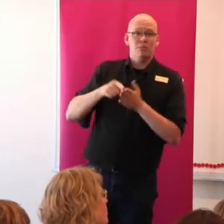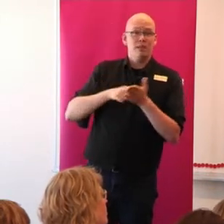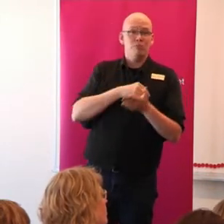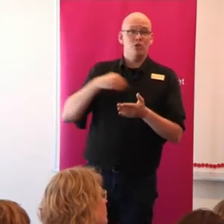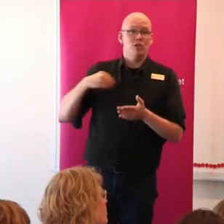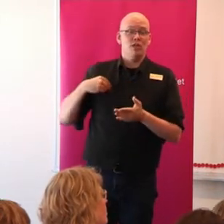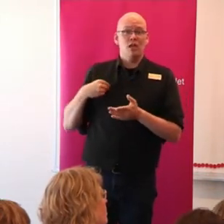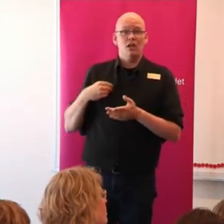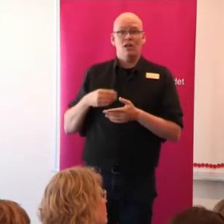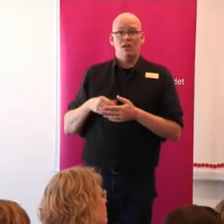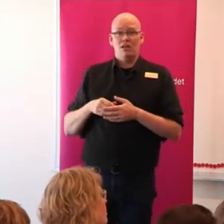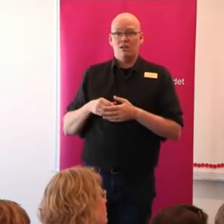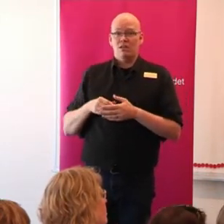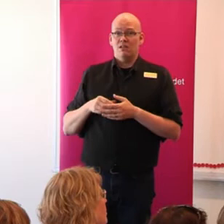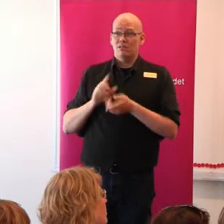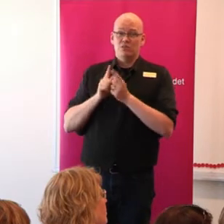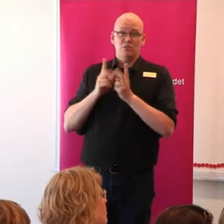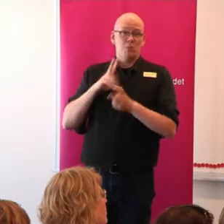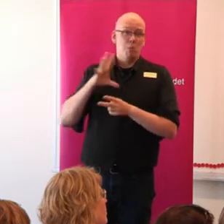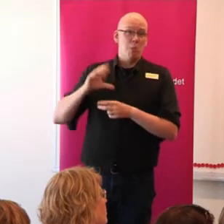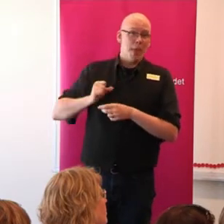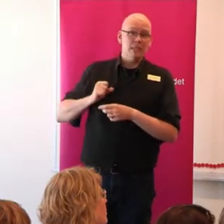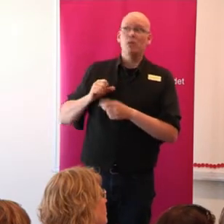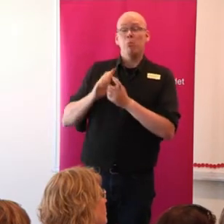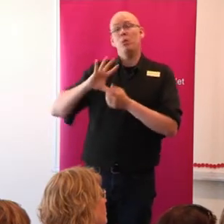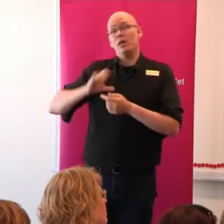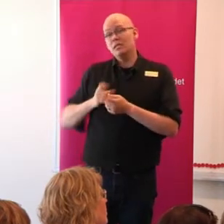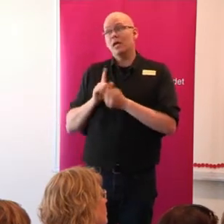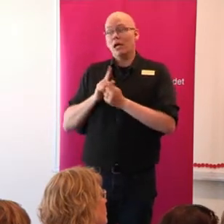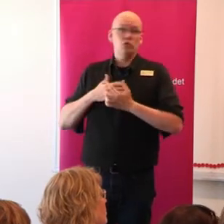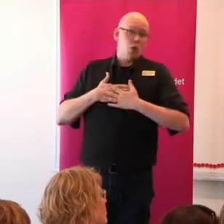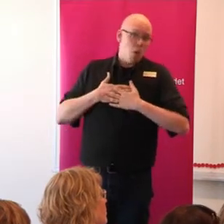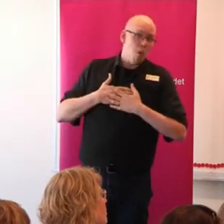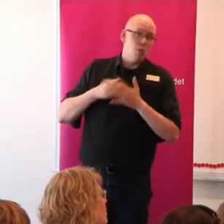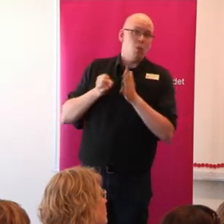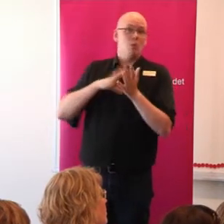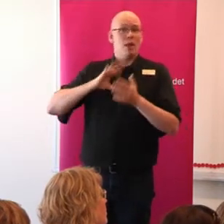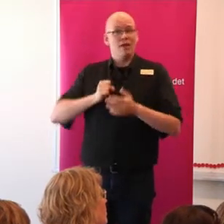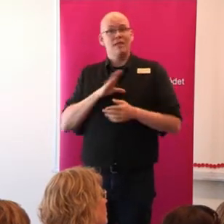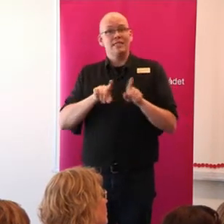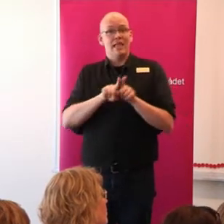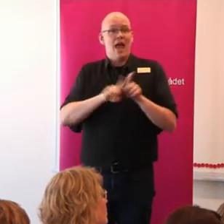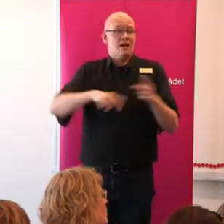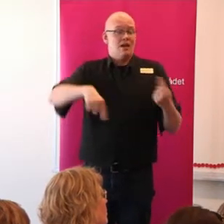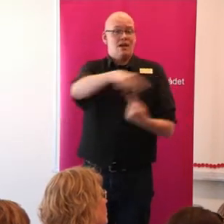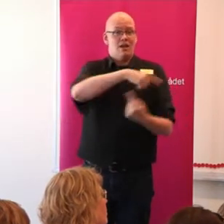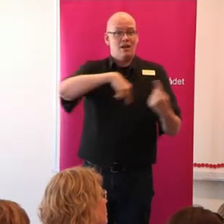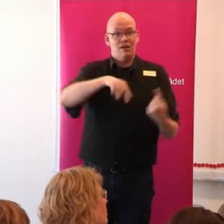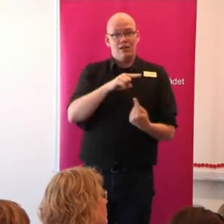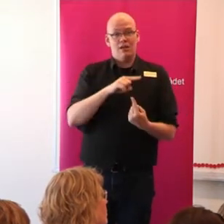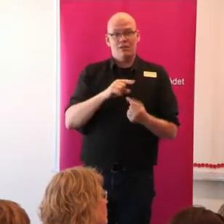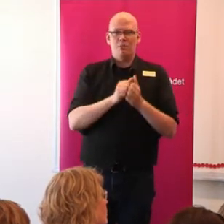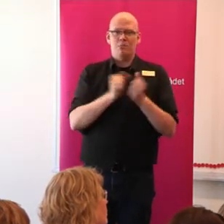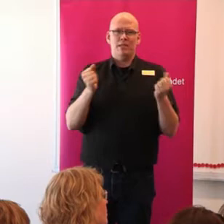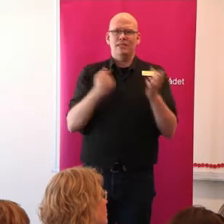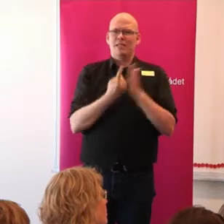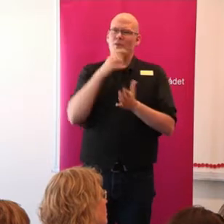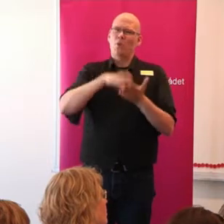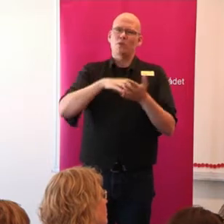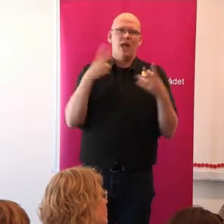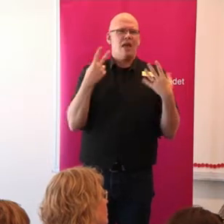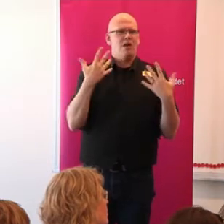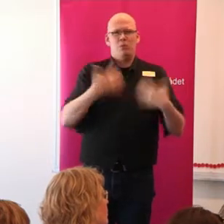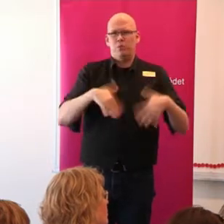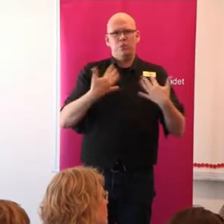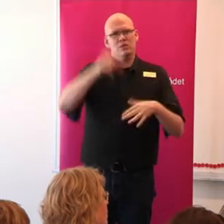kanske polisen, om de har varit i kontakt med dem. För det är väl polisen som än har rört sig kring de här miljöerna. Och den här bilden är ju väldigt komplex.